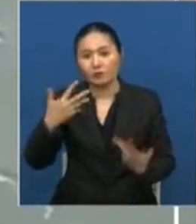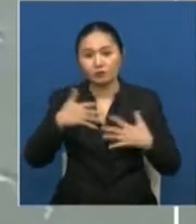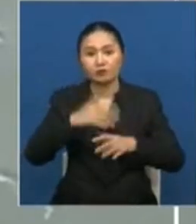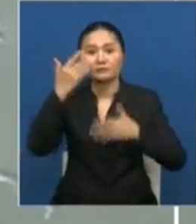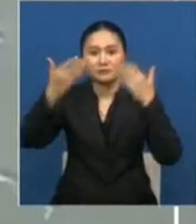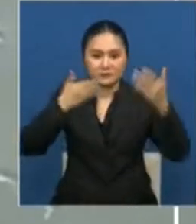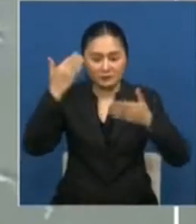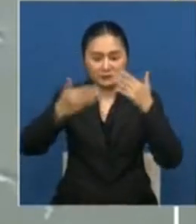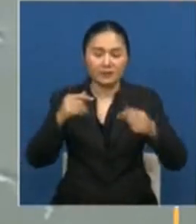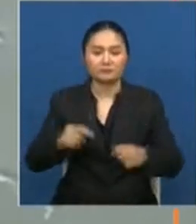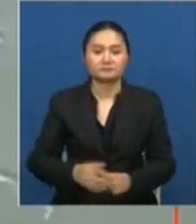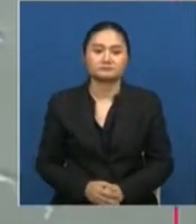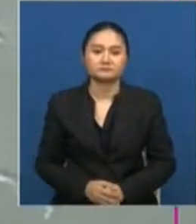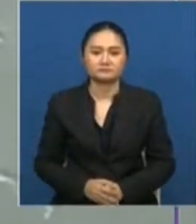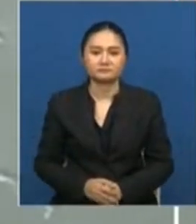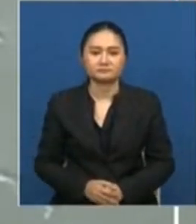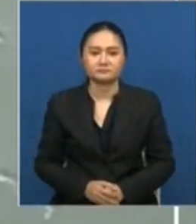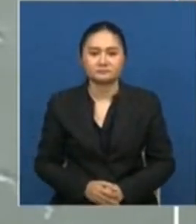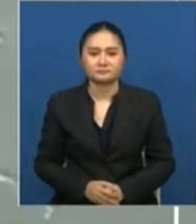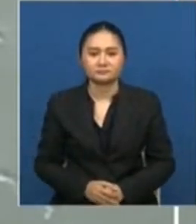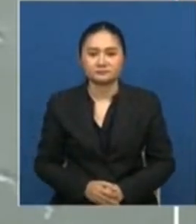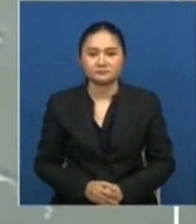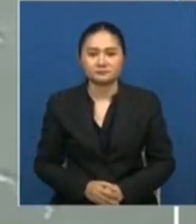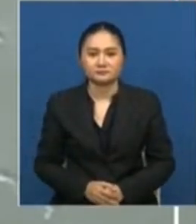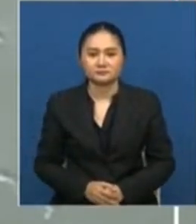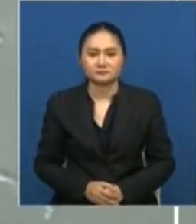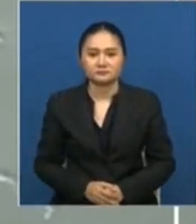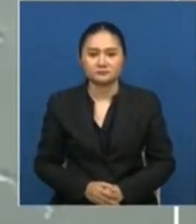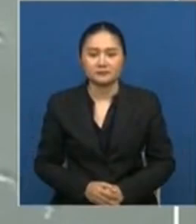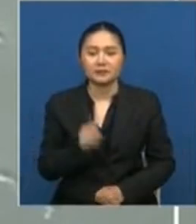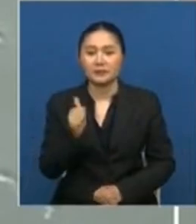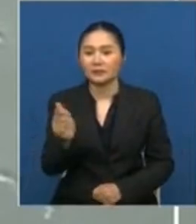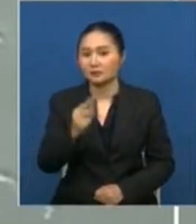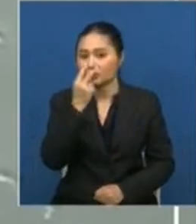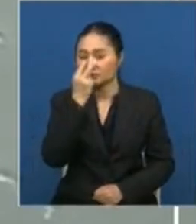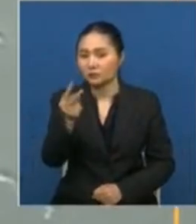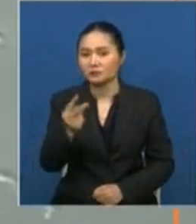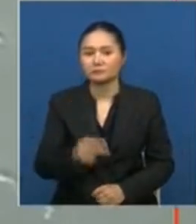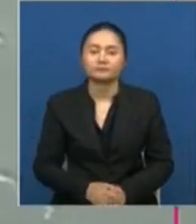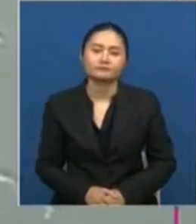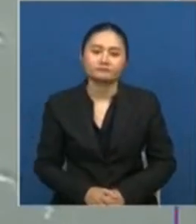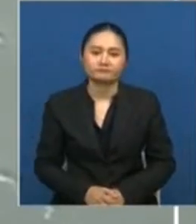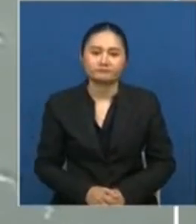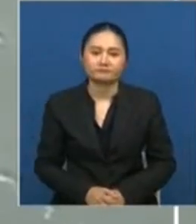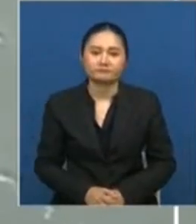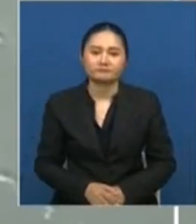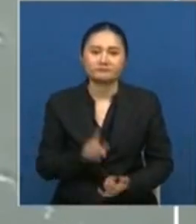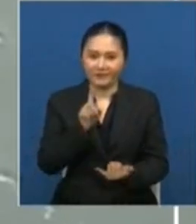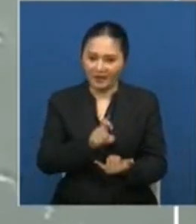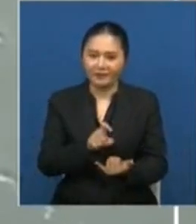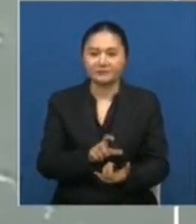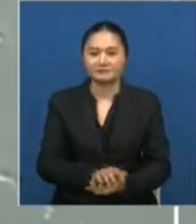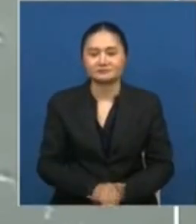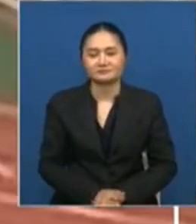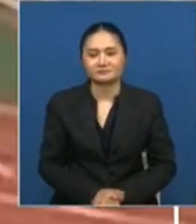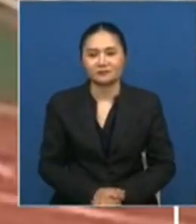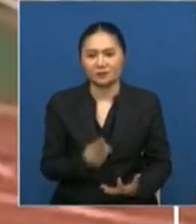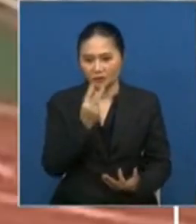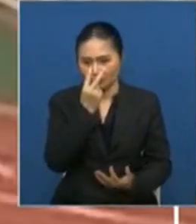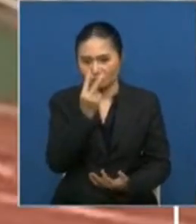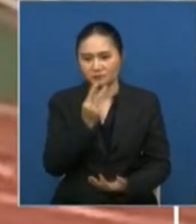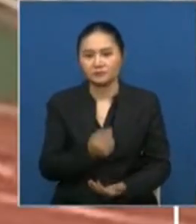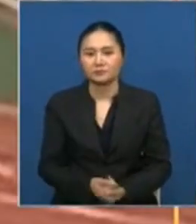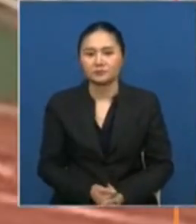กรรมกลางแจ้งสภาพนี้แล้วสิ่งที่ได้กลับมาคือน้องตายฮะเดี๋ยวมาตามช่วงหน้